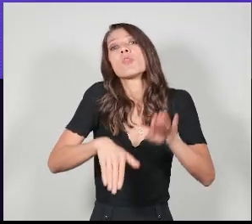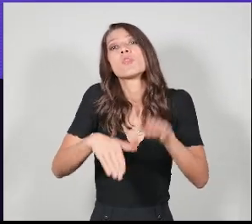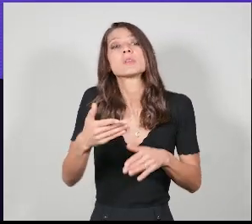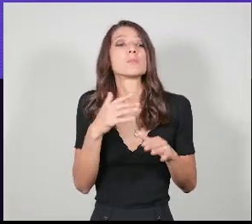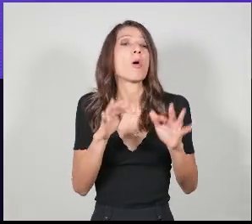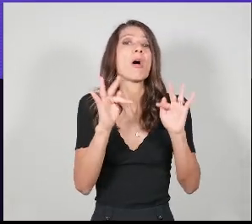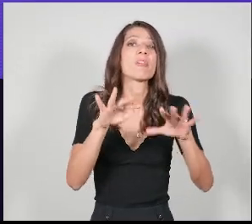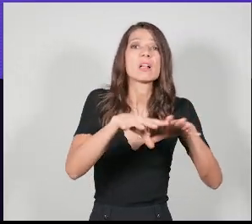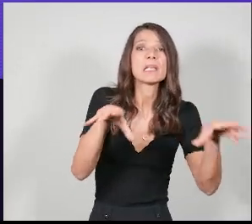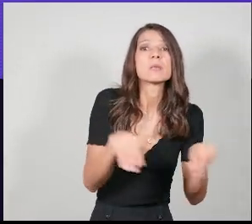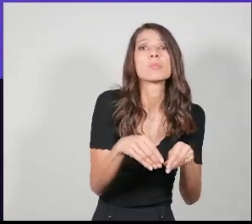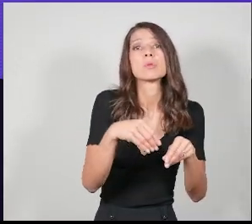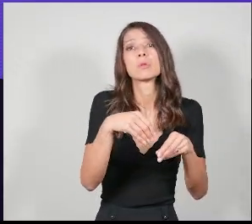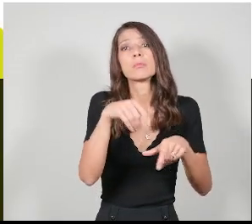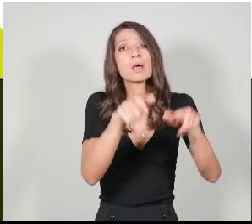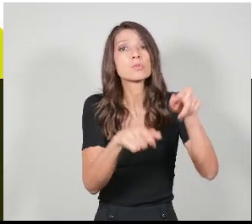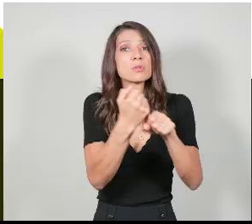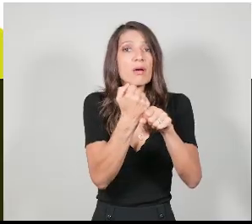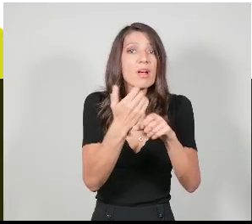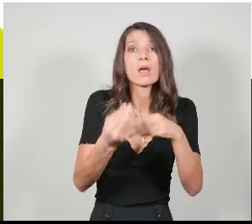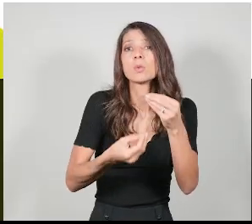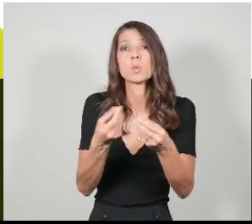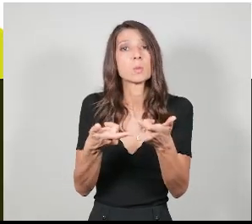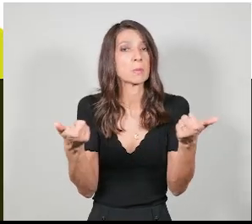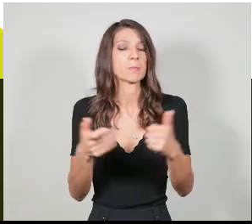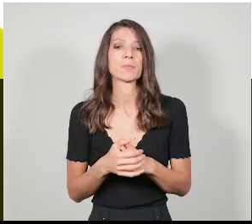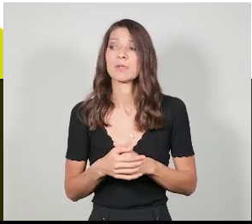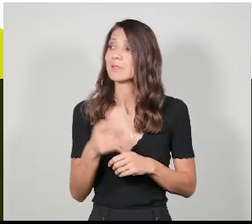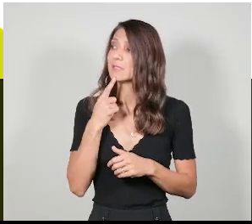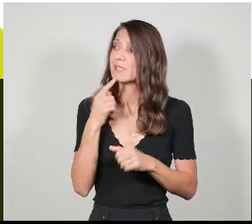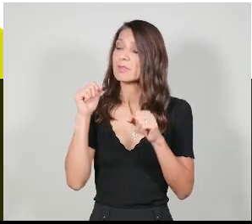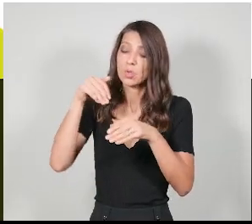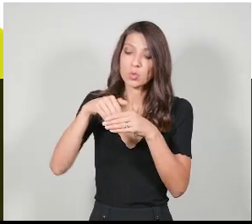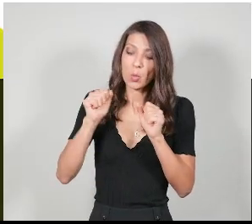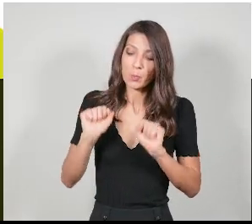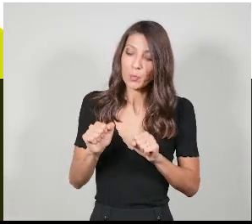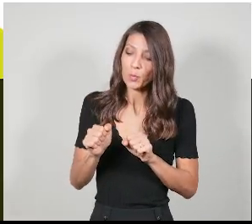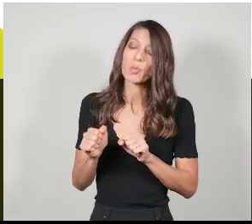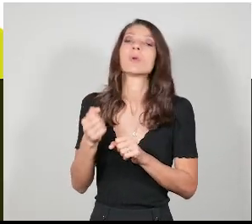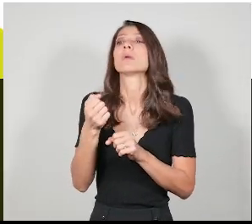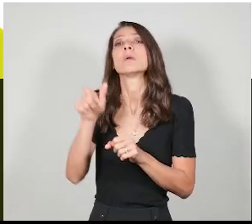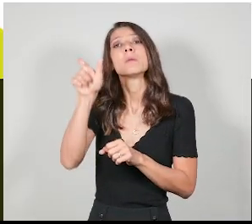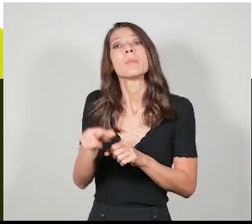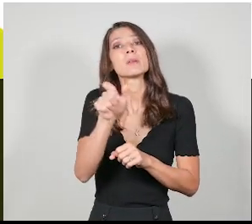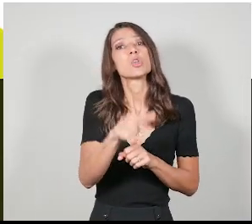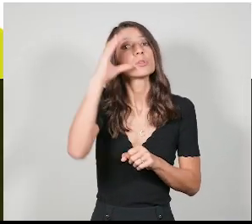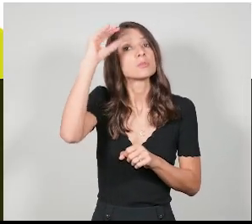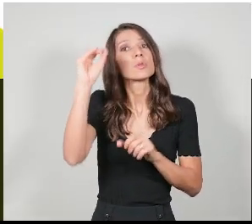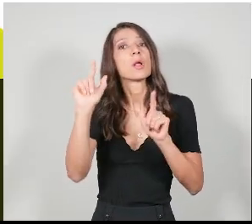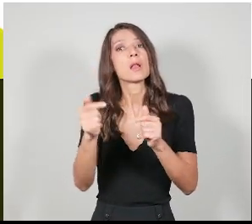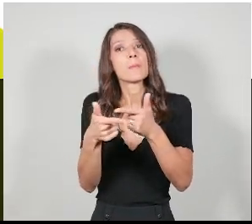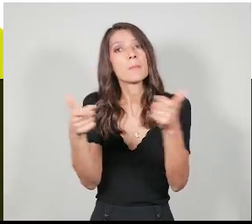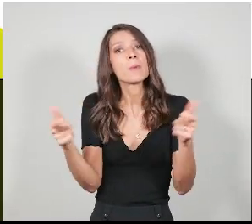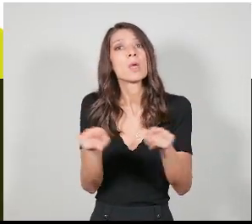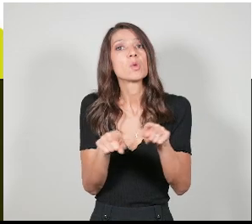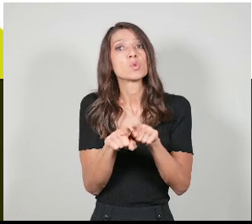d'équipe. Et vous dites, il peut y avoir des spécialisations dedans, et une catégorie unique, ça ne veut pas dire que des grosses structures. Il peut y avoir